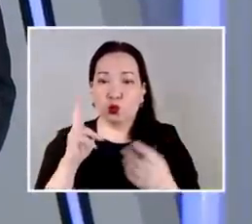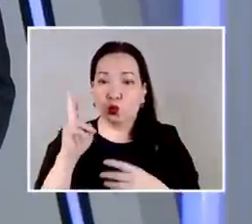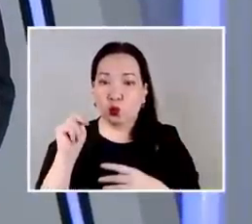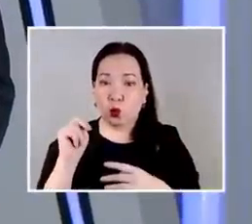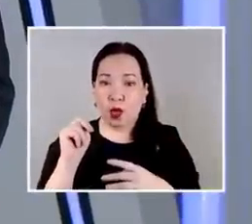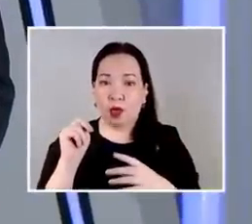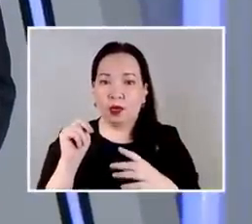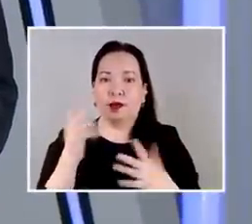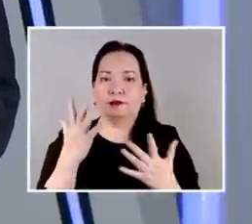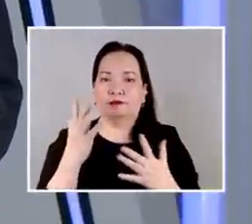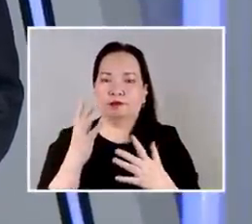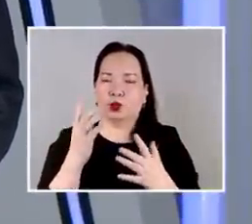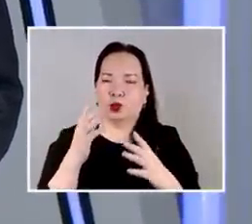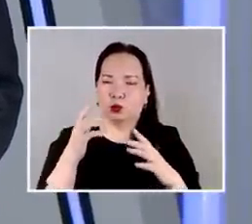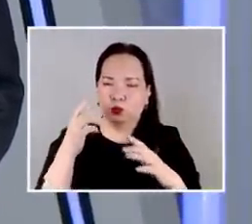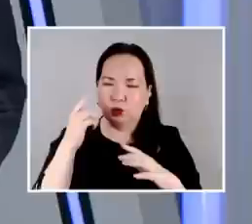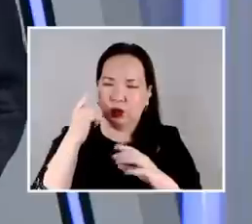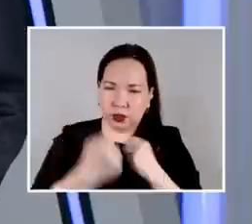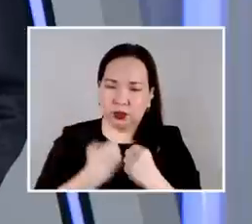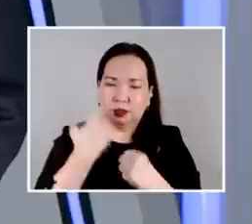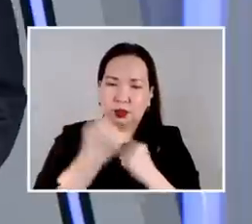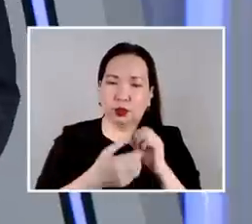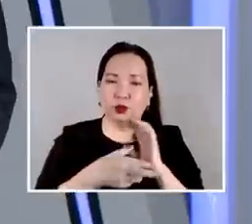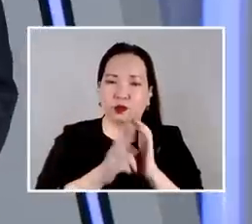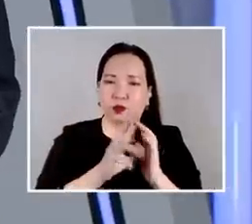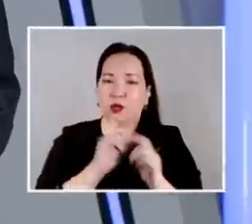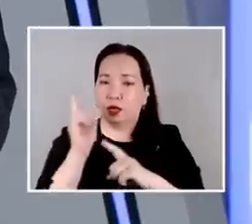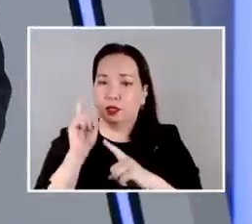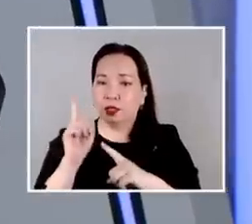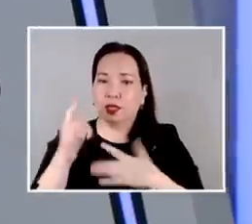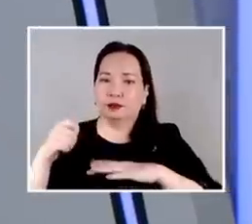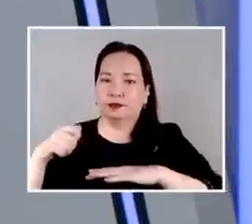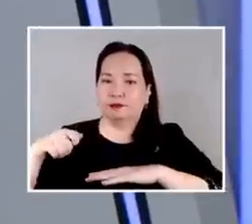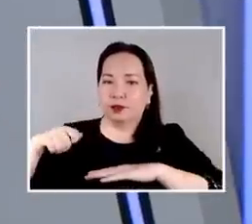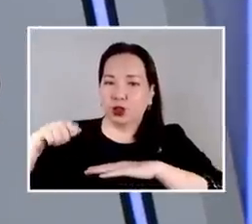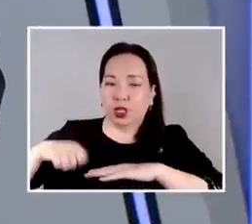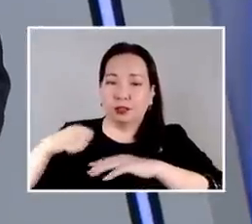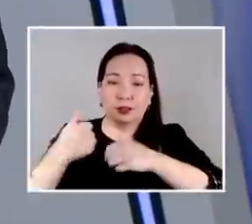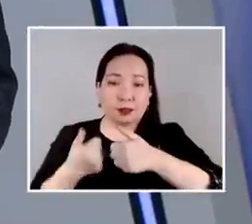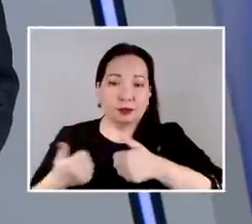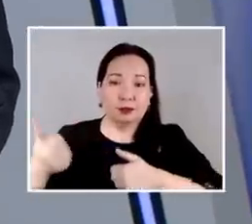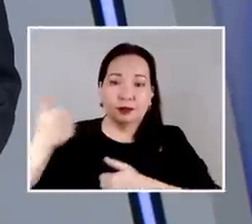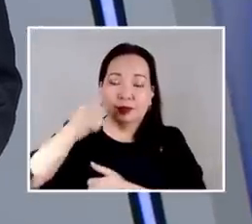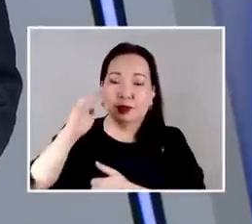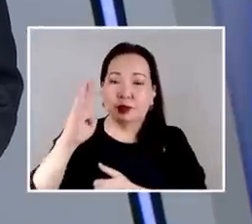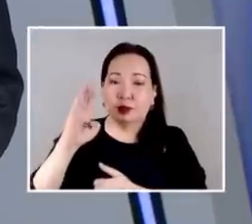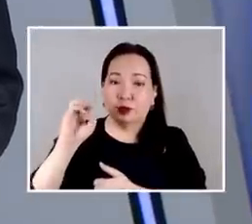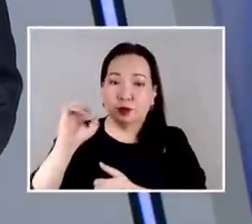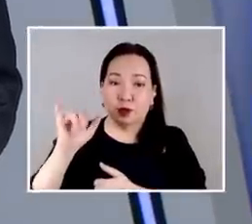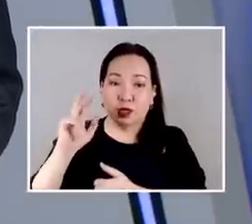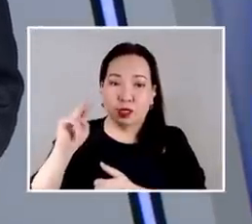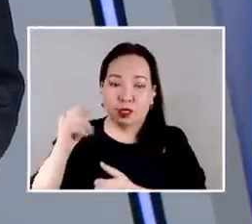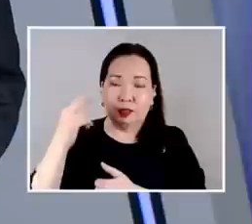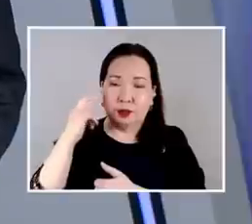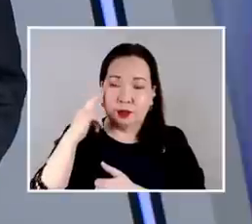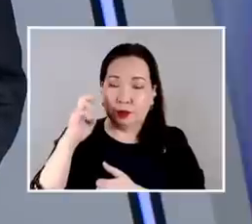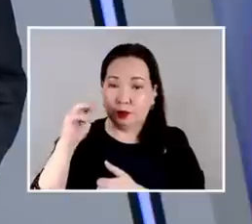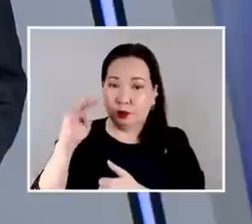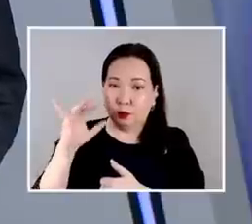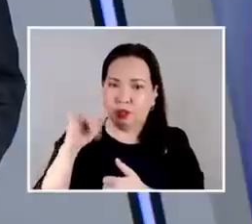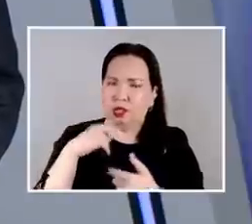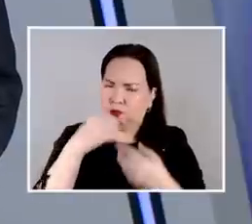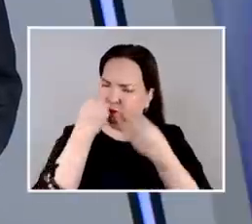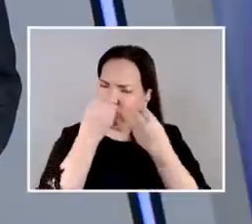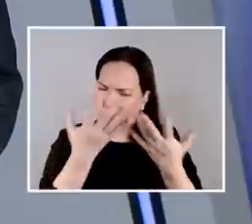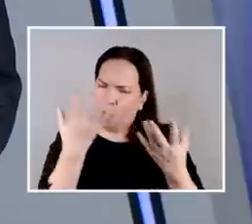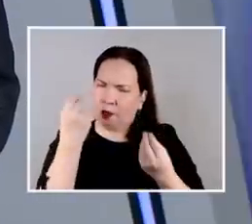Rights Council sa Geneva si Justice Secretary Boying Remulla. Doon giniit ni Remulla mga pagbabagong